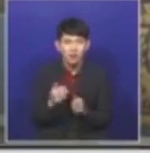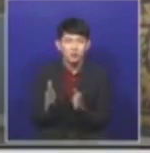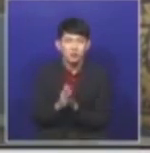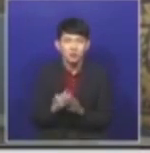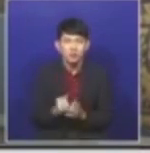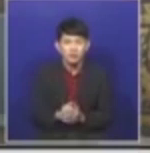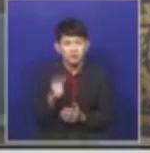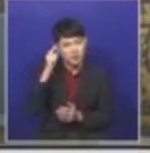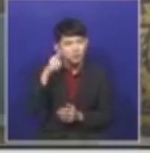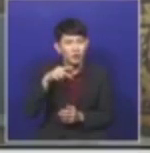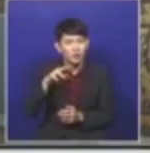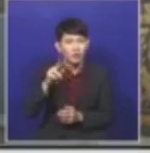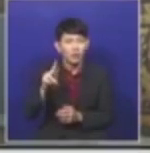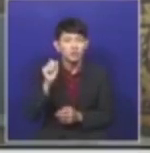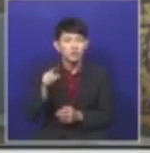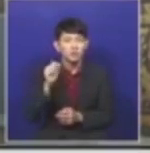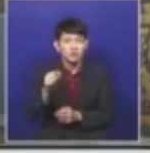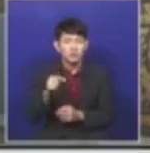มีป้ายนี้แหละดีแล้วคือท่านมาถึงตรงนี้คุณหมอตั้มอย่าเลยป้ายเลยป้ายคืออะไรครับอย่าไปเป็นเครื่องมือให้รัฐบาลอ้างไปต่อพ.ร.ก.ฉุกเฉินนะ